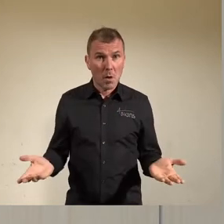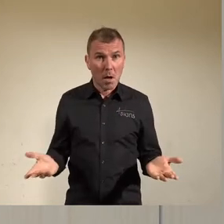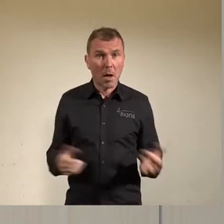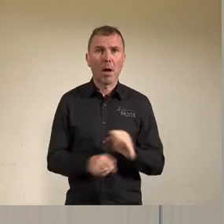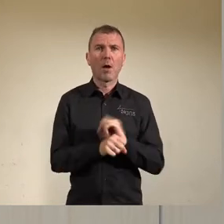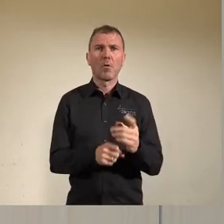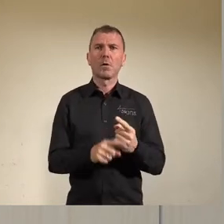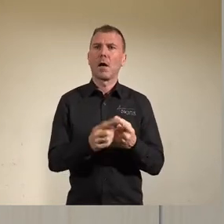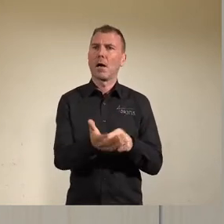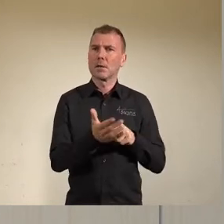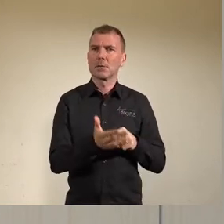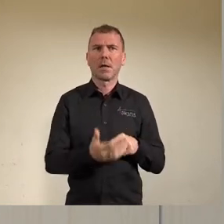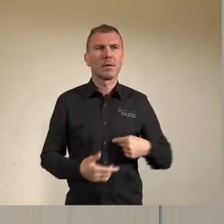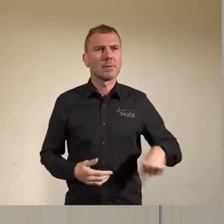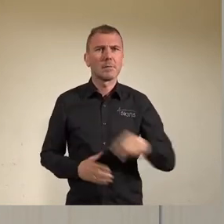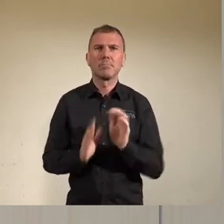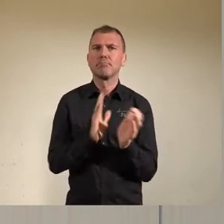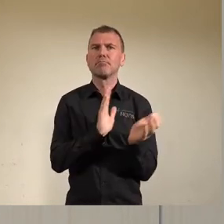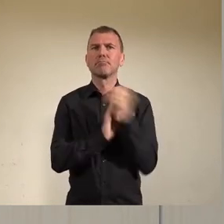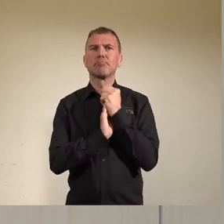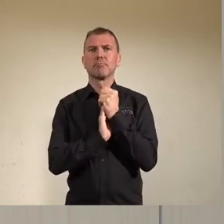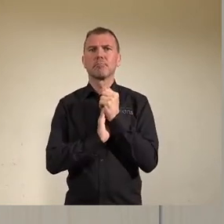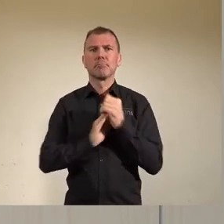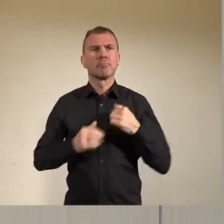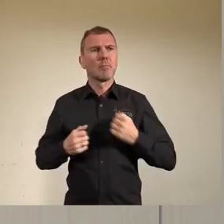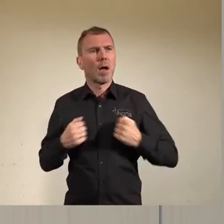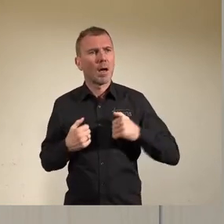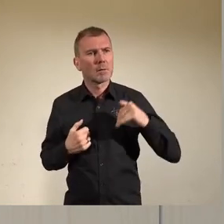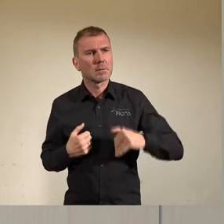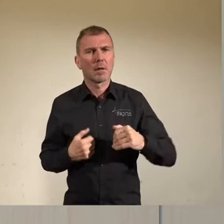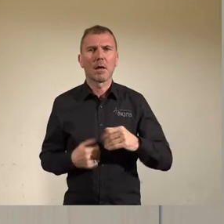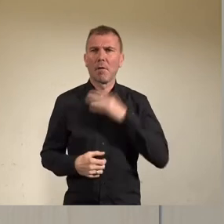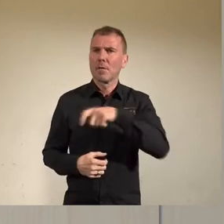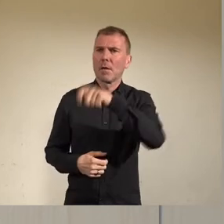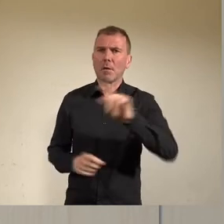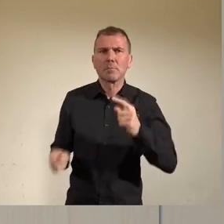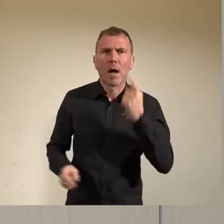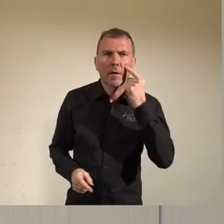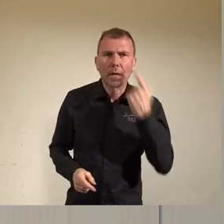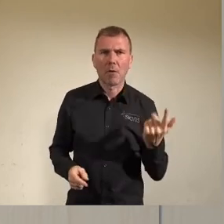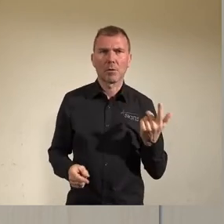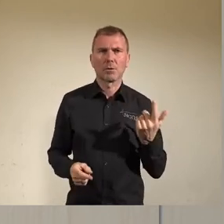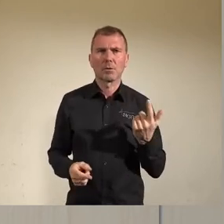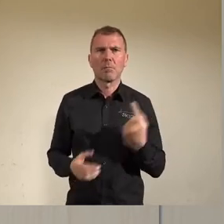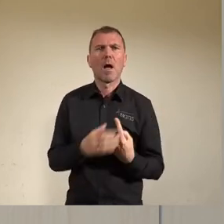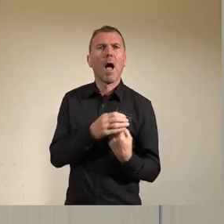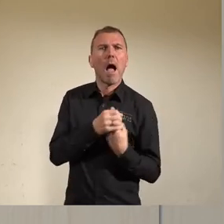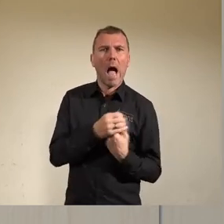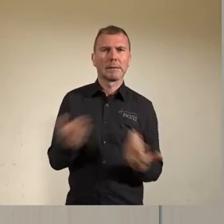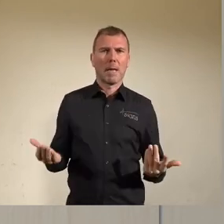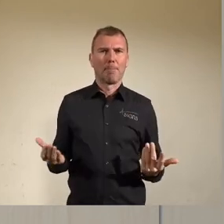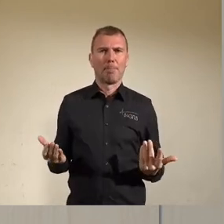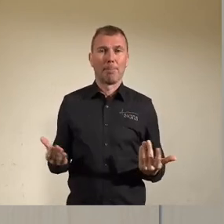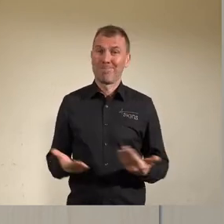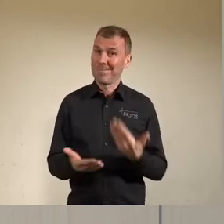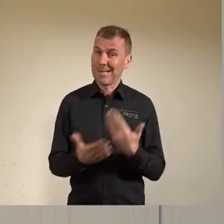zeigt uns unsere Verletzlichkeit. Corona macht uns Angst, macht viele Menschen traurig, macht viele Menschen einsam. Und